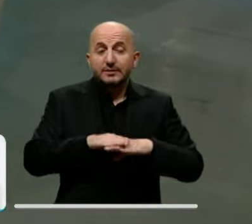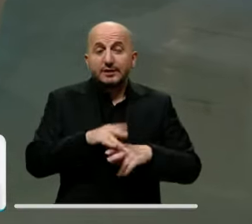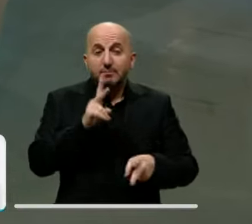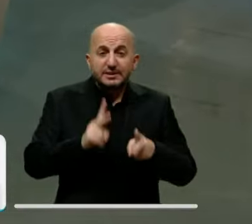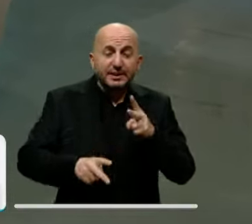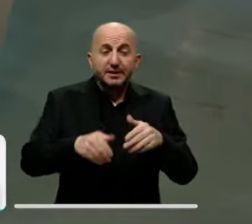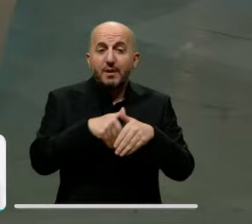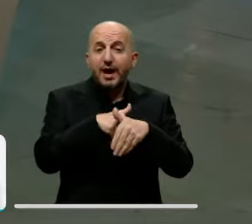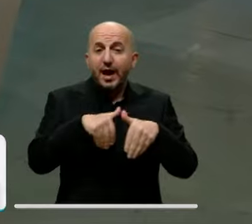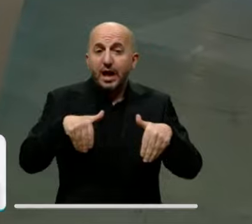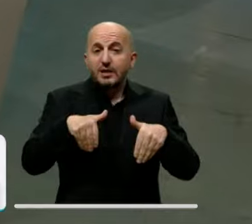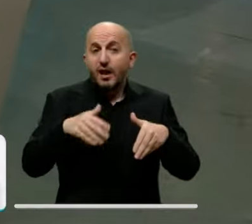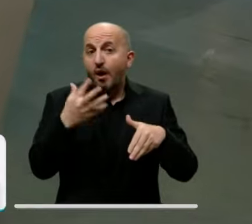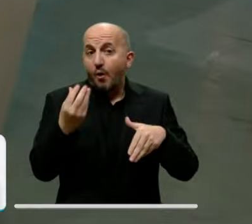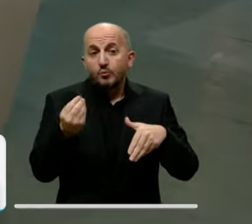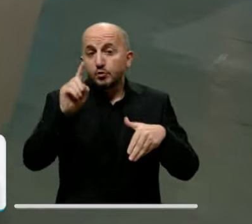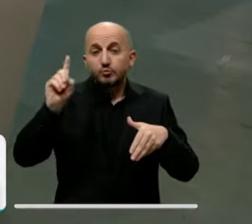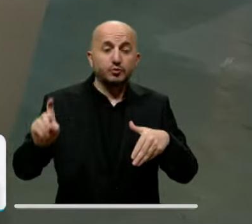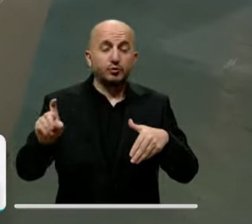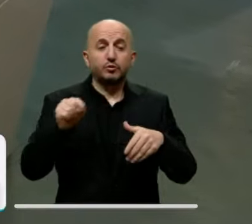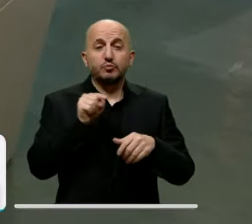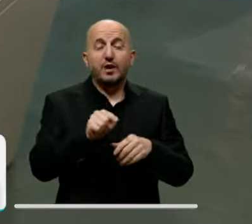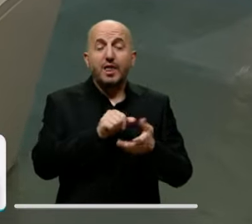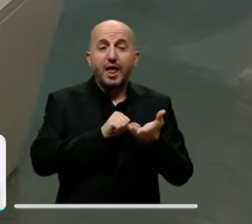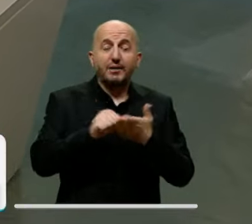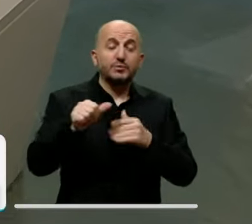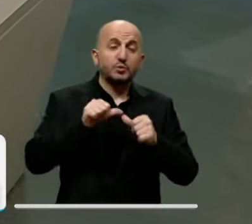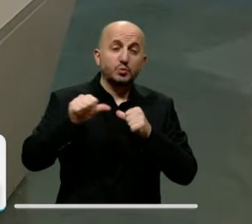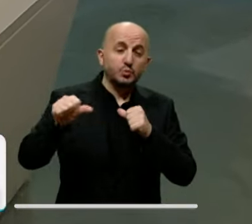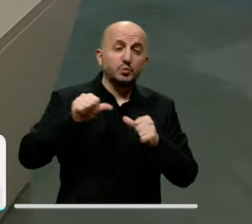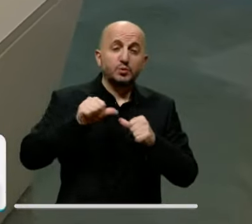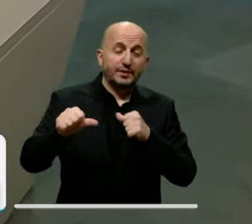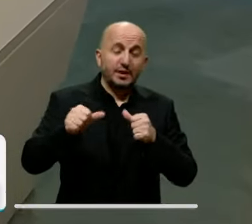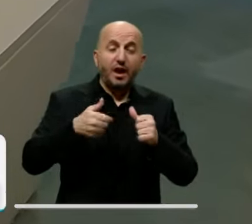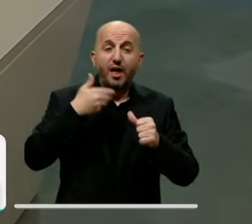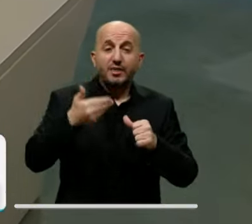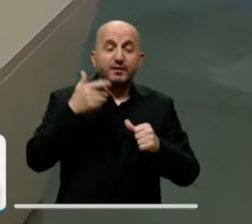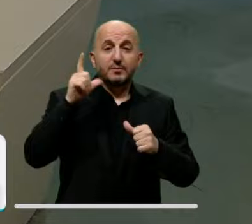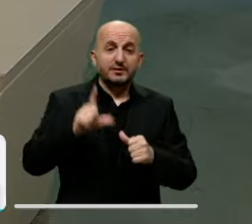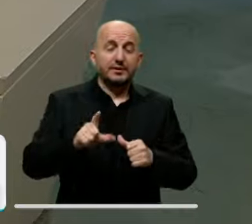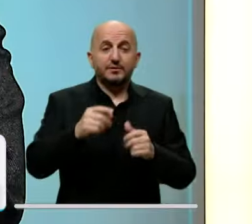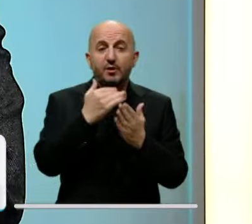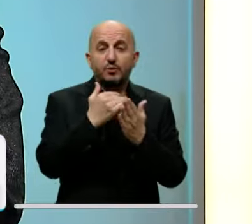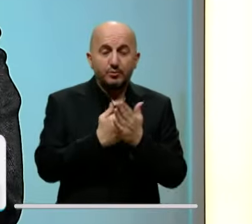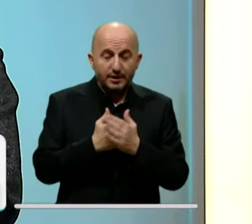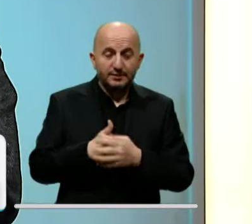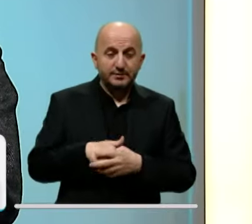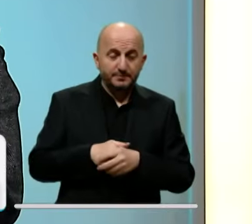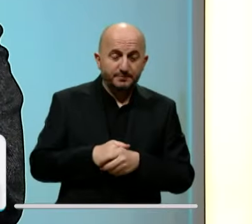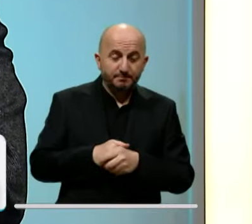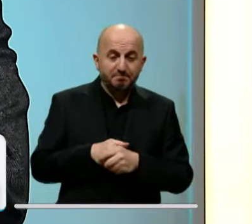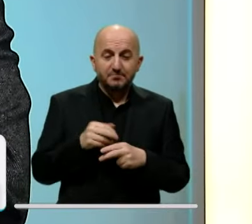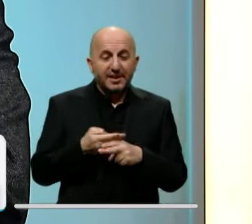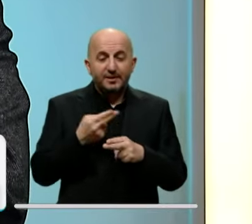engelleri oluşmuş mudur Bunların hepsi uzun zad anlatılması gereken hususlardır